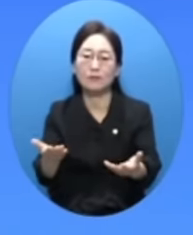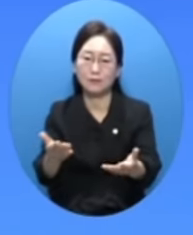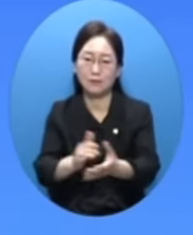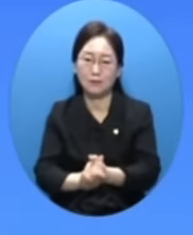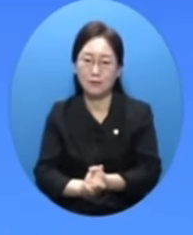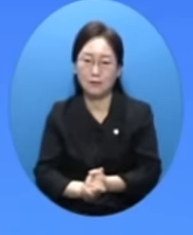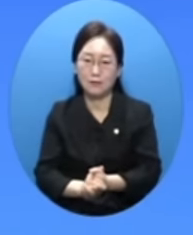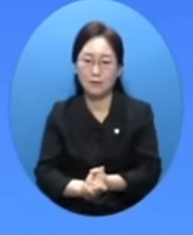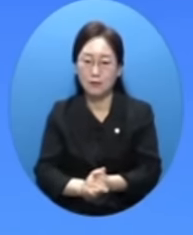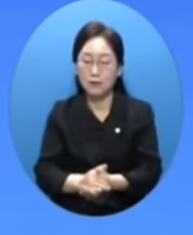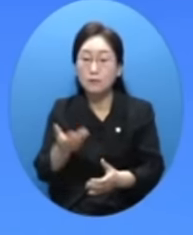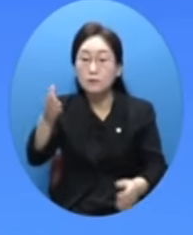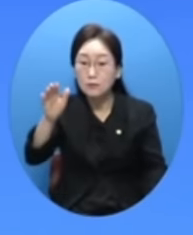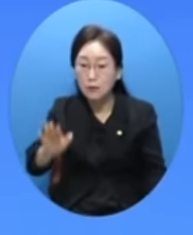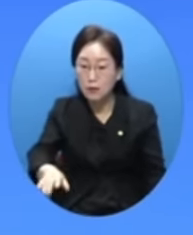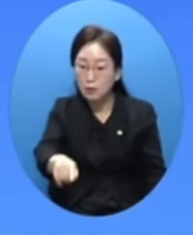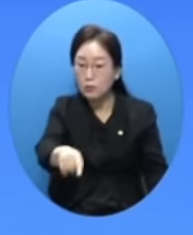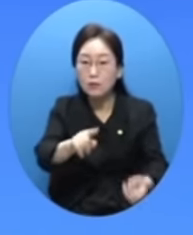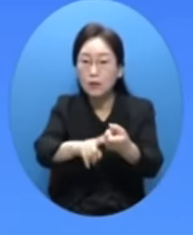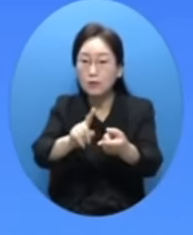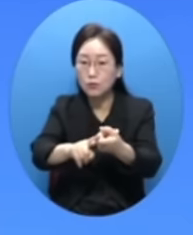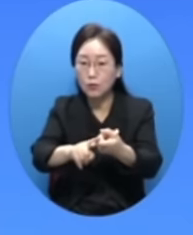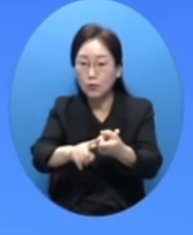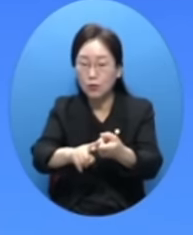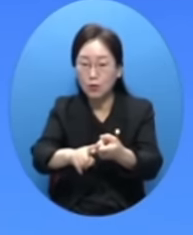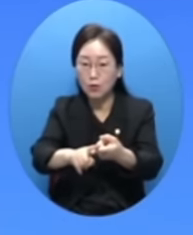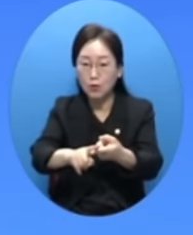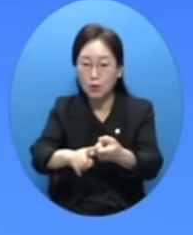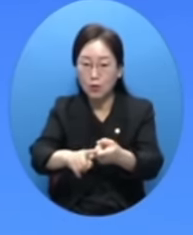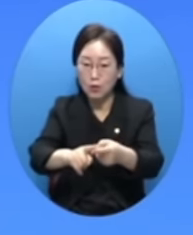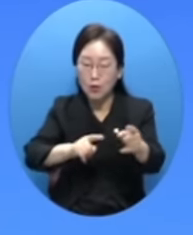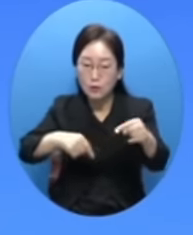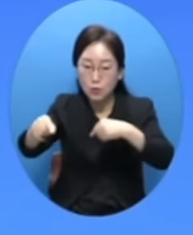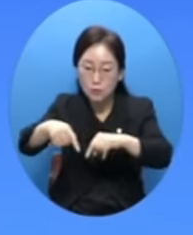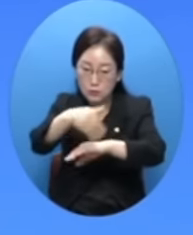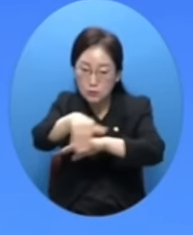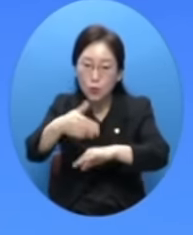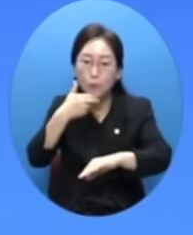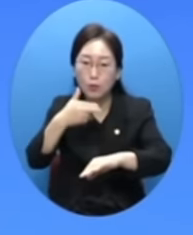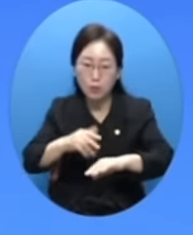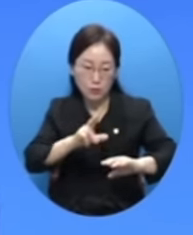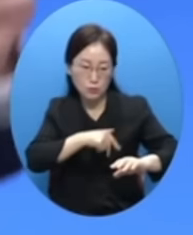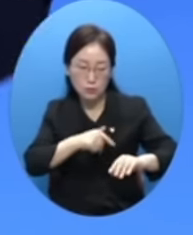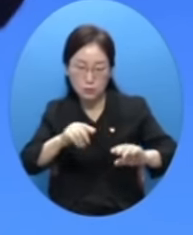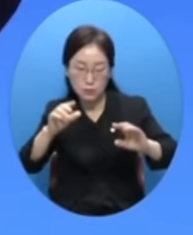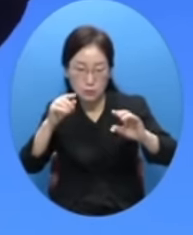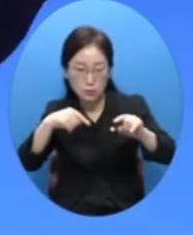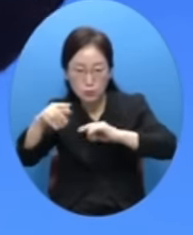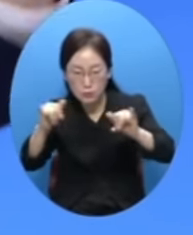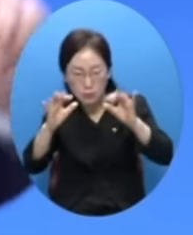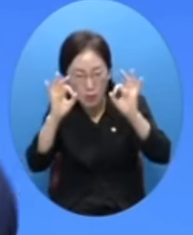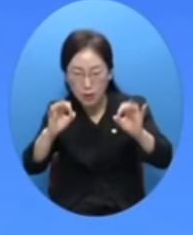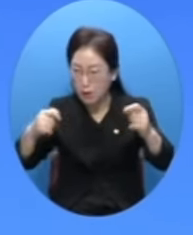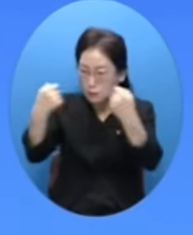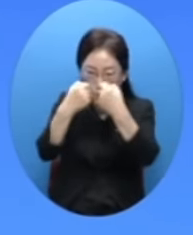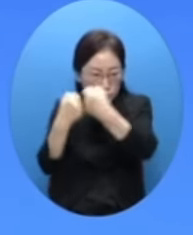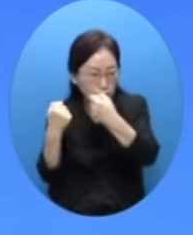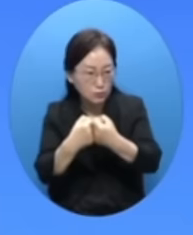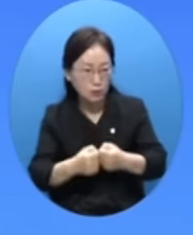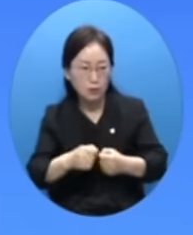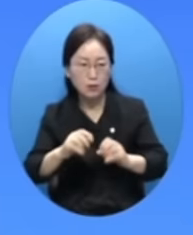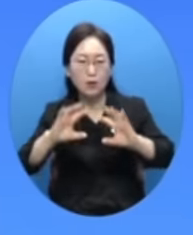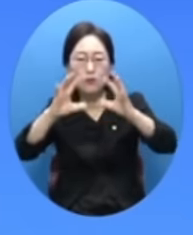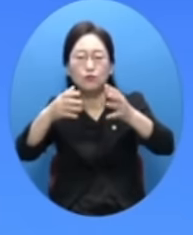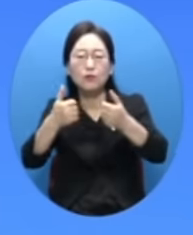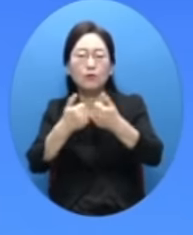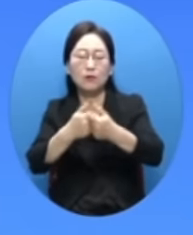그런데 여기에 대한 대책을 세워야 할 정치권은 밤낮 이렇게 싸우고 있어서 우리 옆에 있는 큰 집이 해결해야 됩니다.